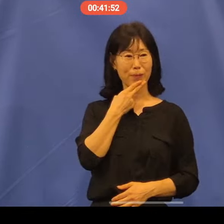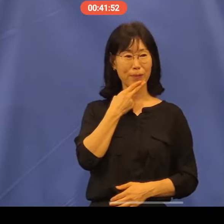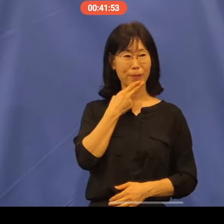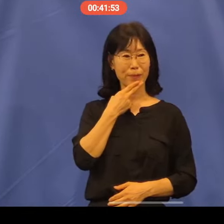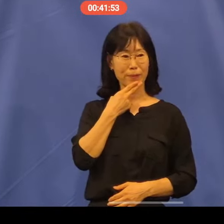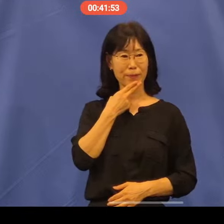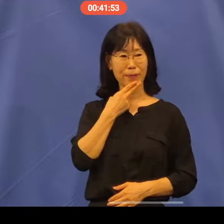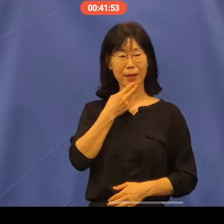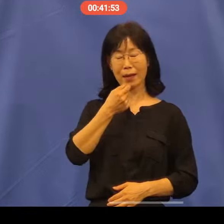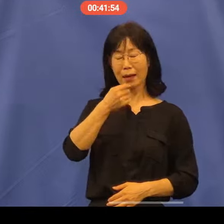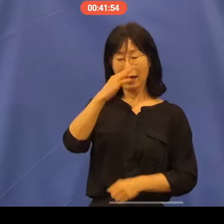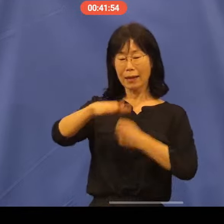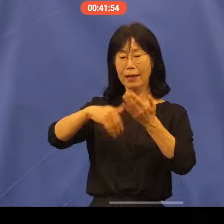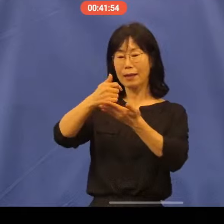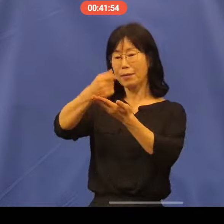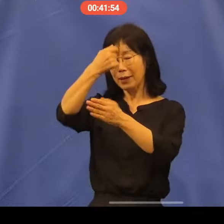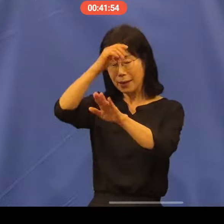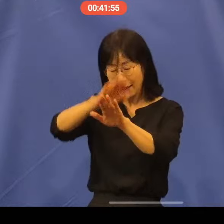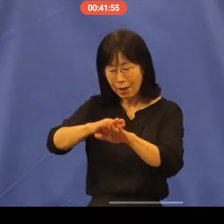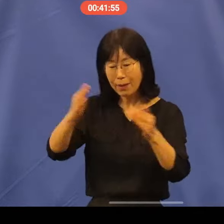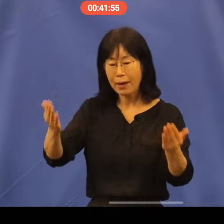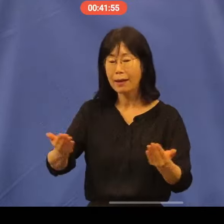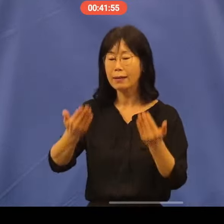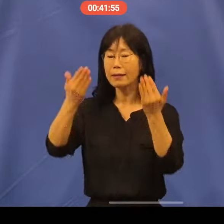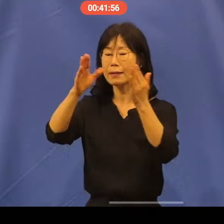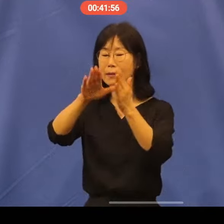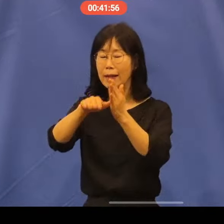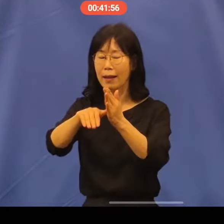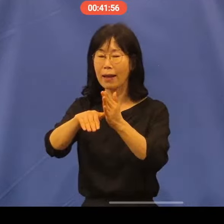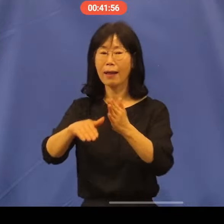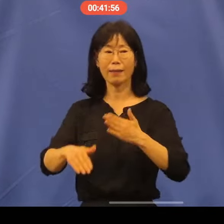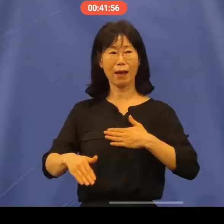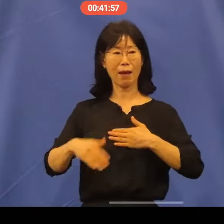예배할 때 가장 기쁨이 넘치게 디자인돼 있어요.